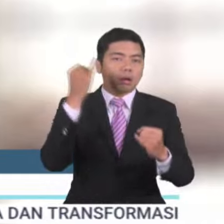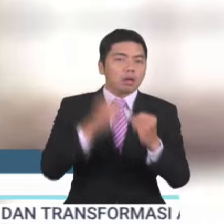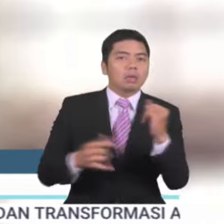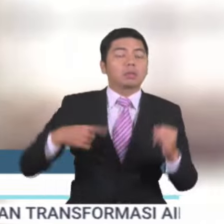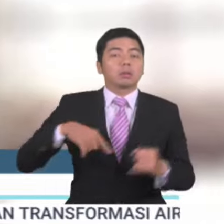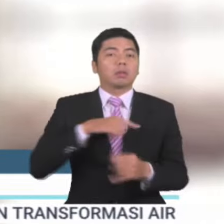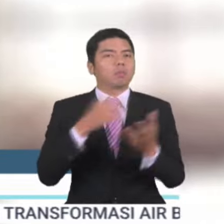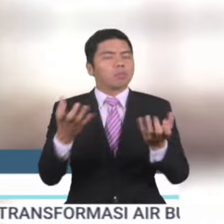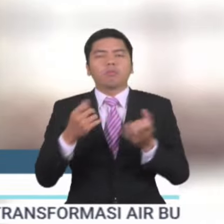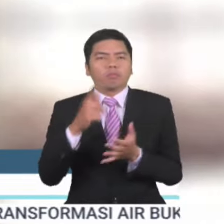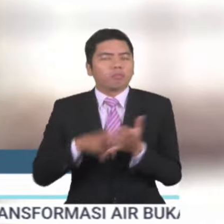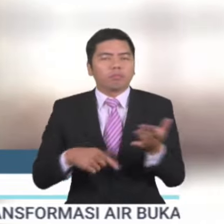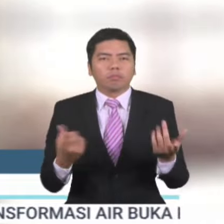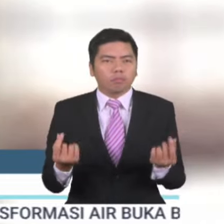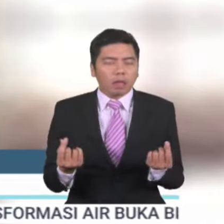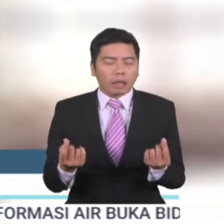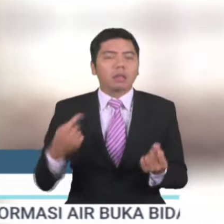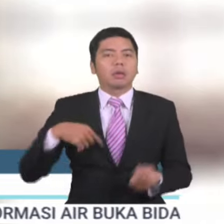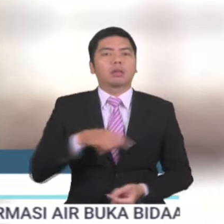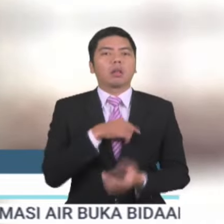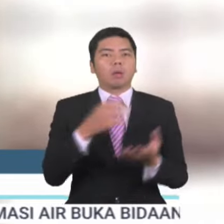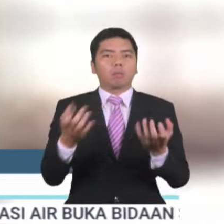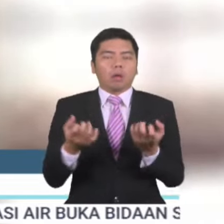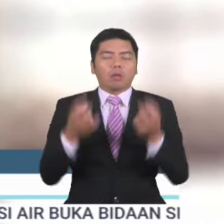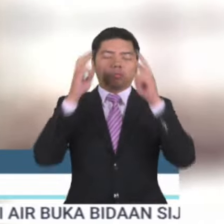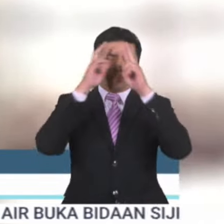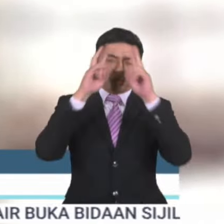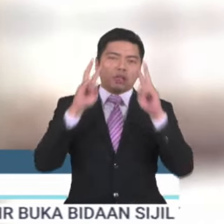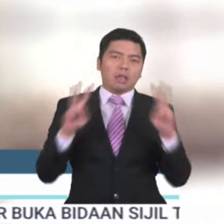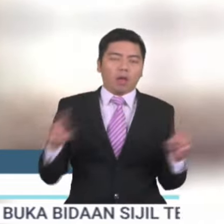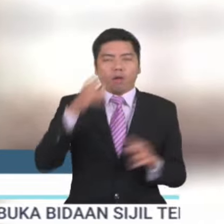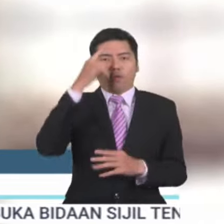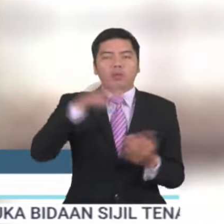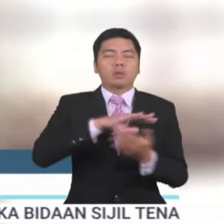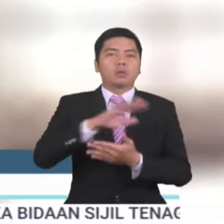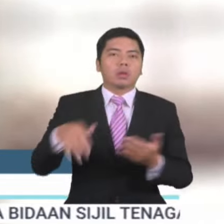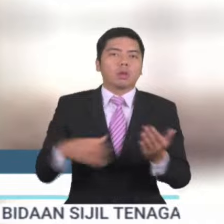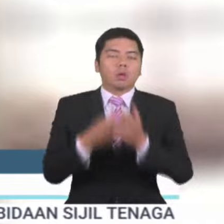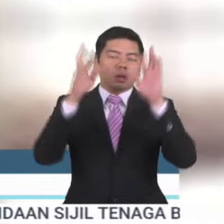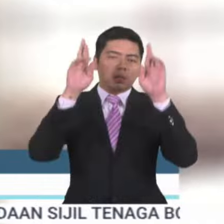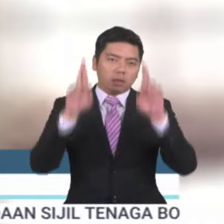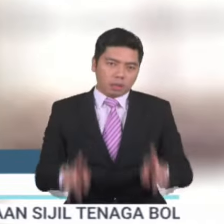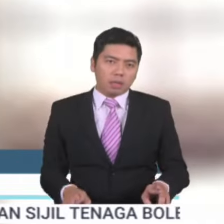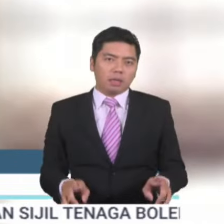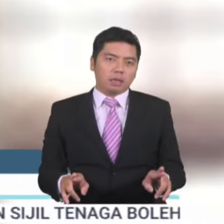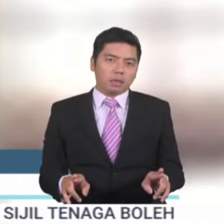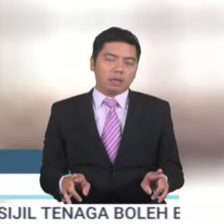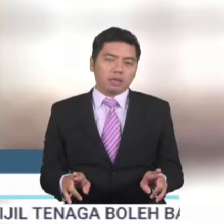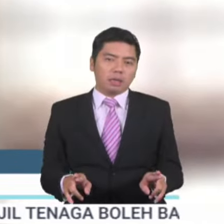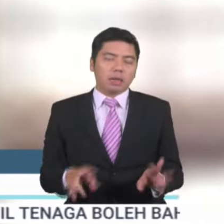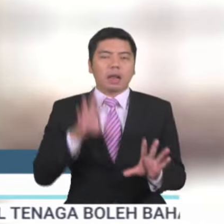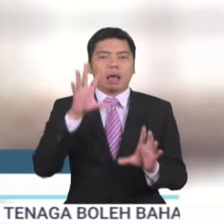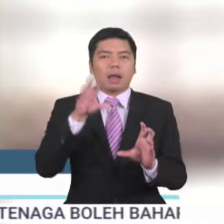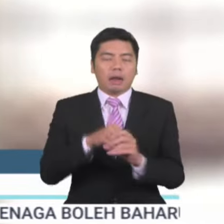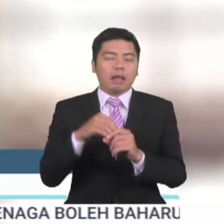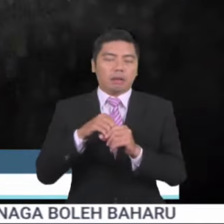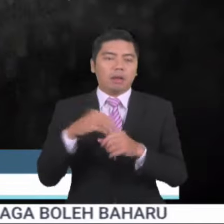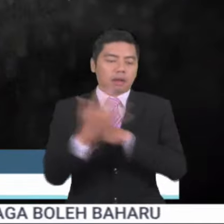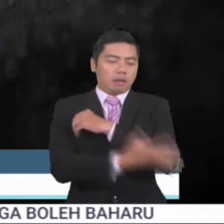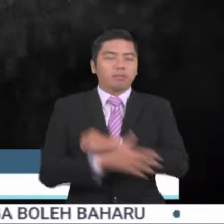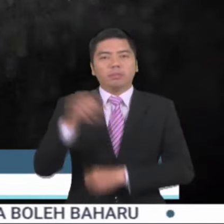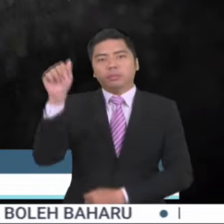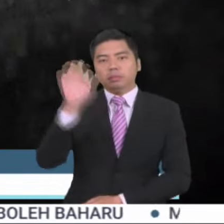kita mahukan adalah kesejahteraan bagi semua rakyat di negara ASEAN